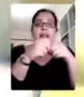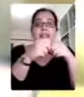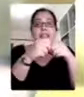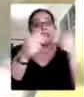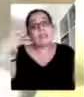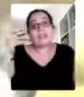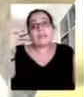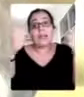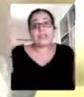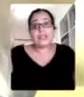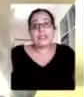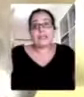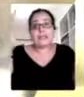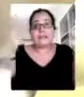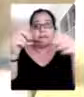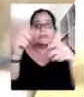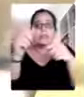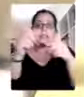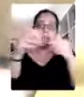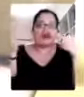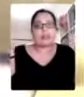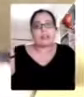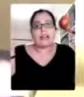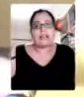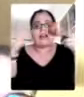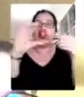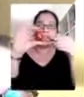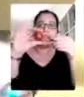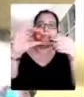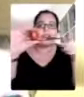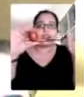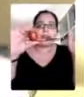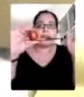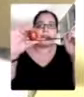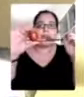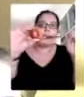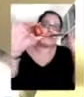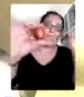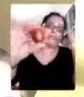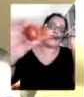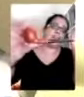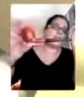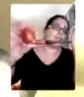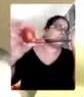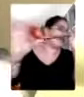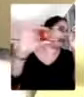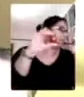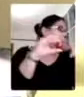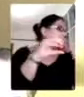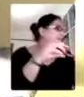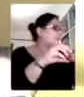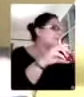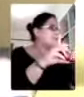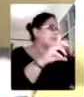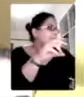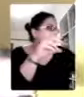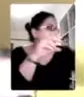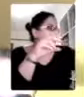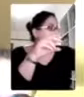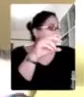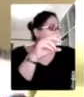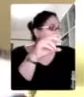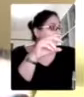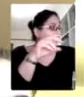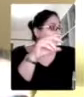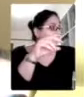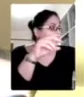Crown'la aynı değil. Bence değil. Crown çok daha iyi. Ama GG de çok iyi. Ama buna zaman ayırmanız lazım. Daha geçenlerde